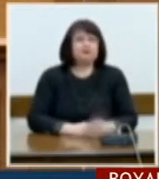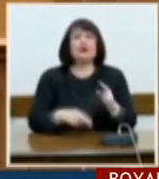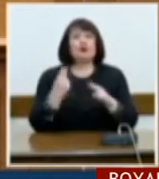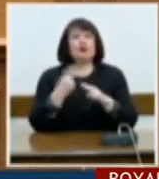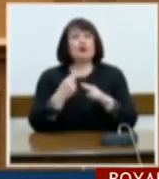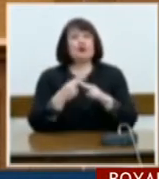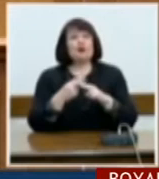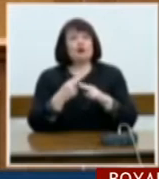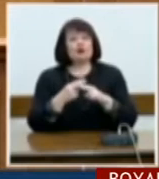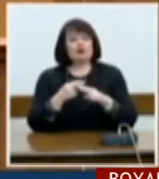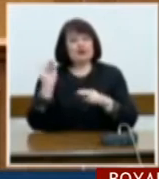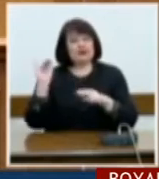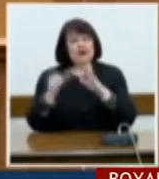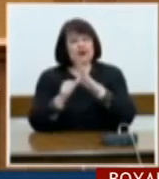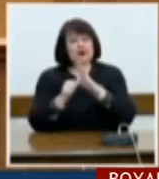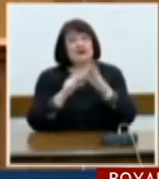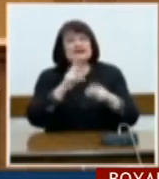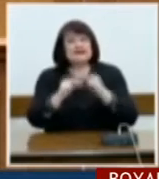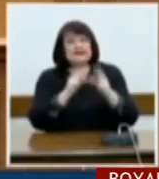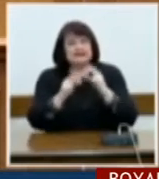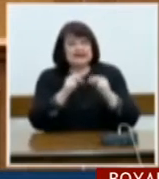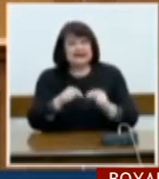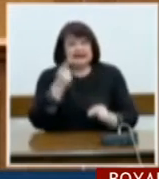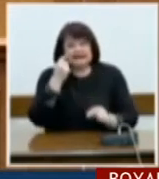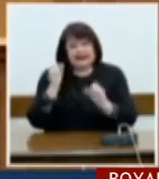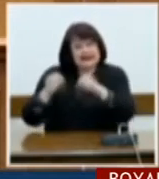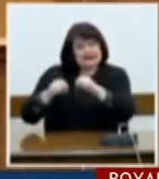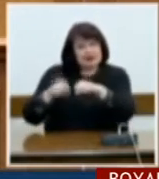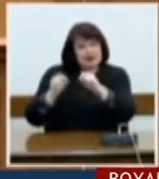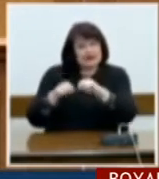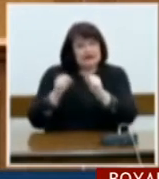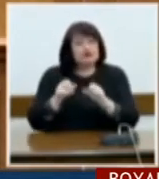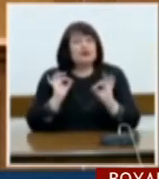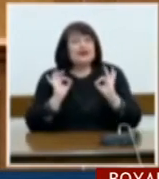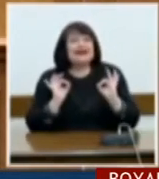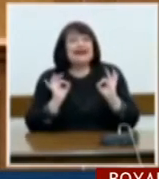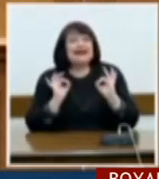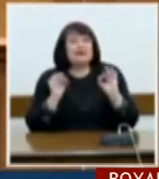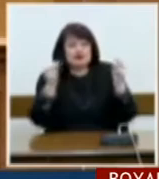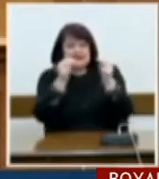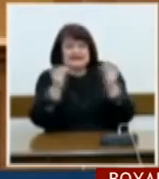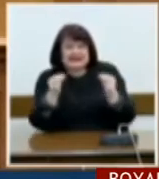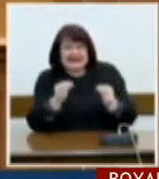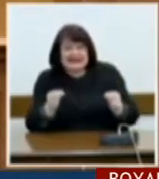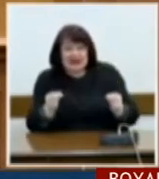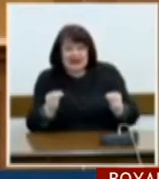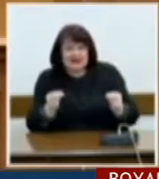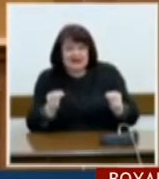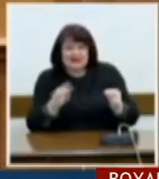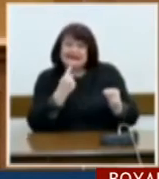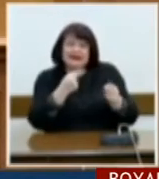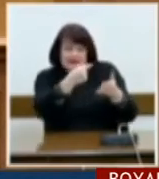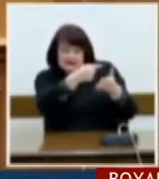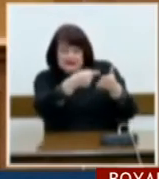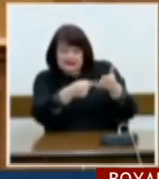Πρόεδρε, σε αυτήν την συζήτηση να συμφωνήσουμε ποια είναι η βάση των στοιχείων την οποία επικαλούμαστε.